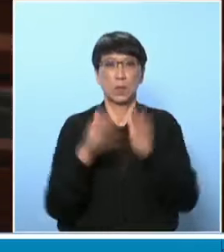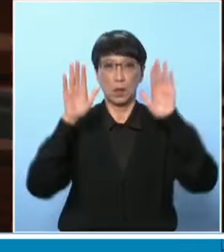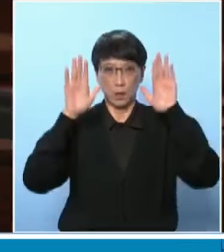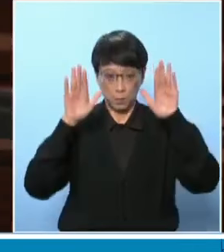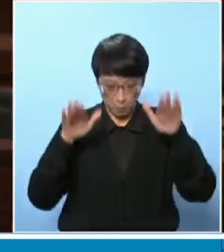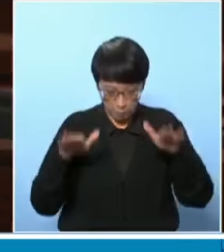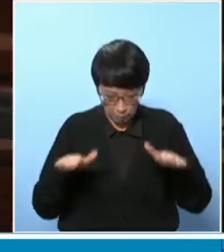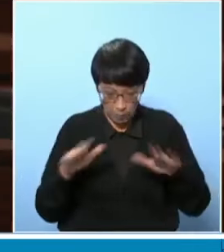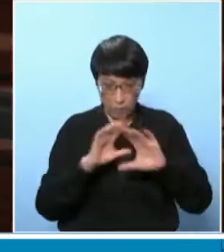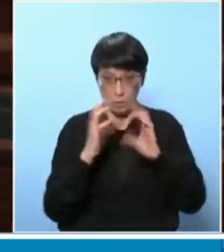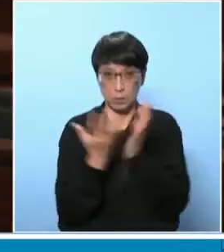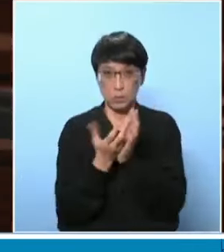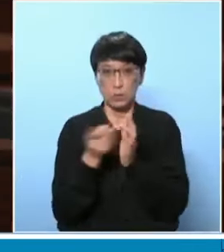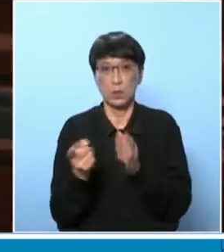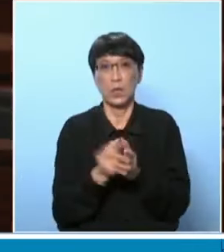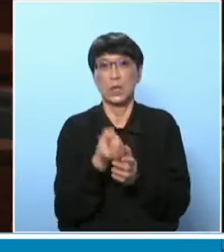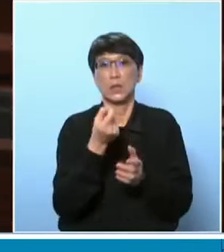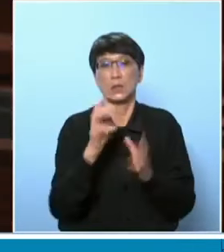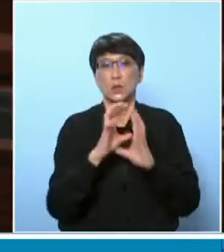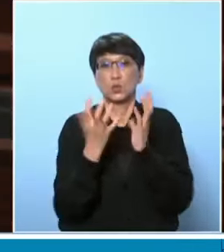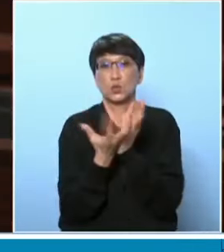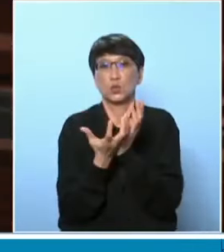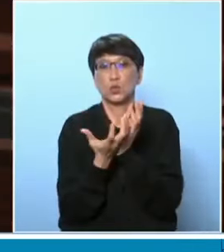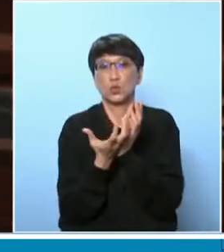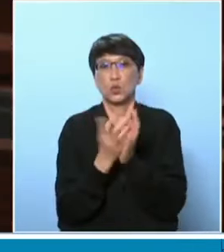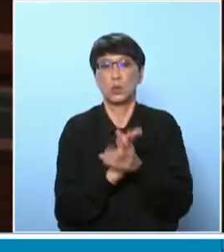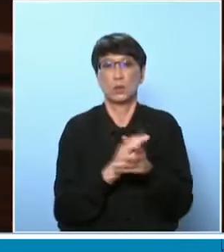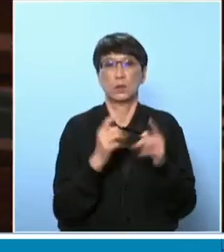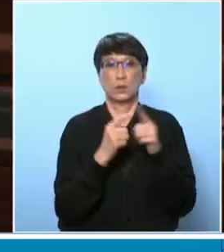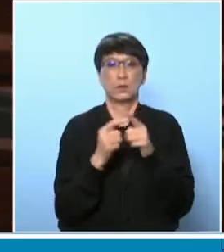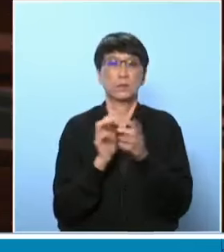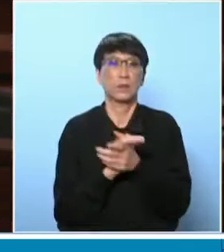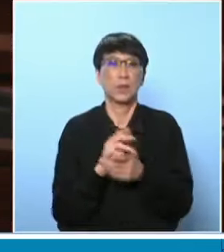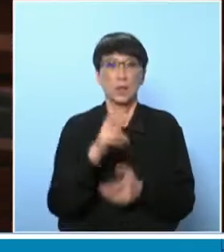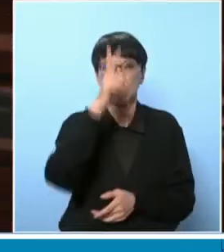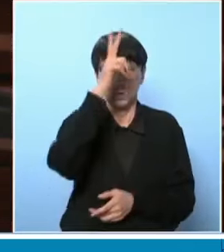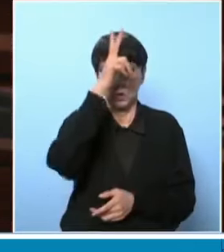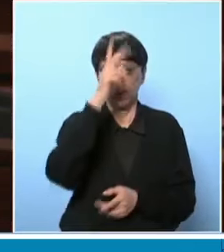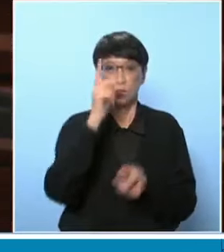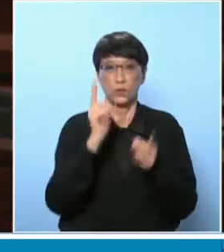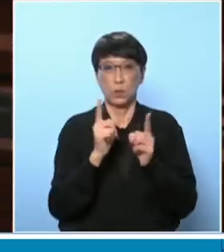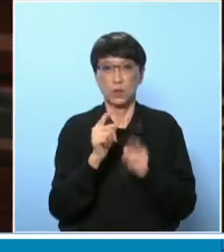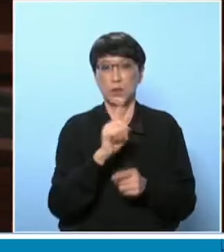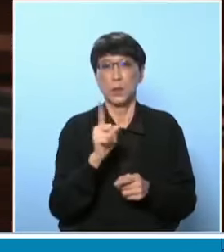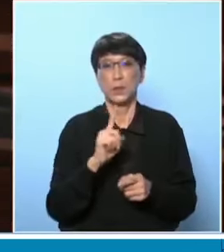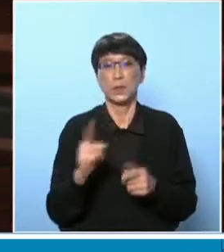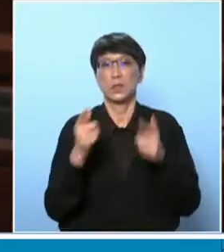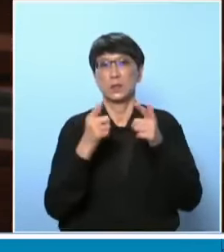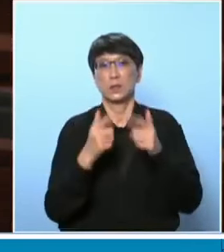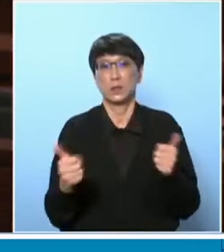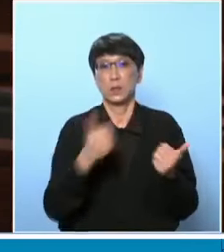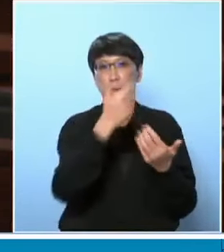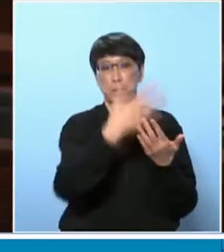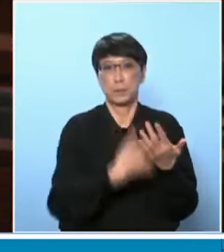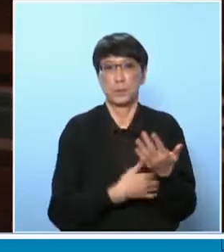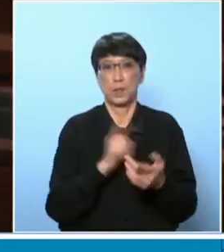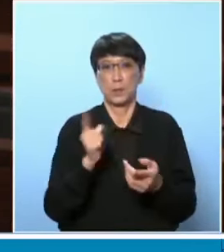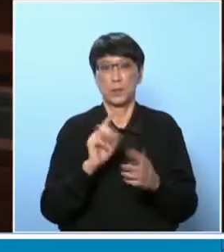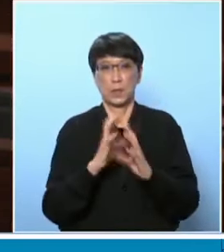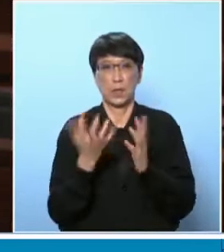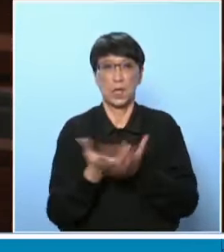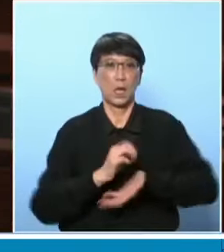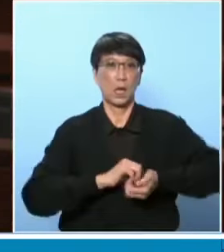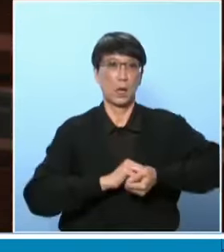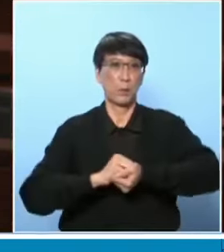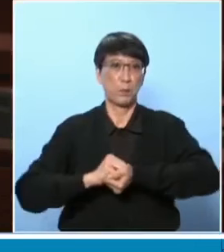嘅群體，誒你少數族裔嘅群體。咁其實旅發局或者政府或者有冇啲相關嘅配套，或者同一啲機構合